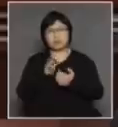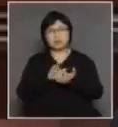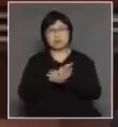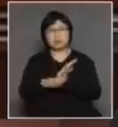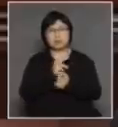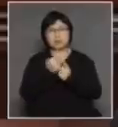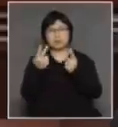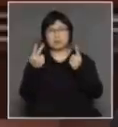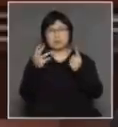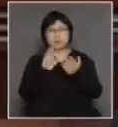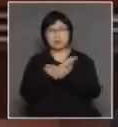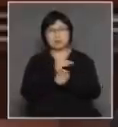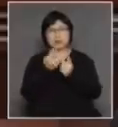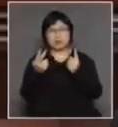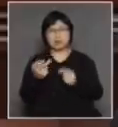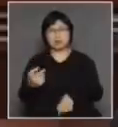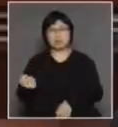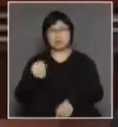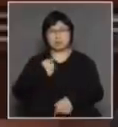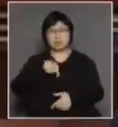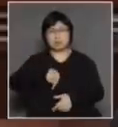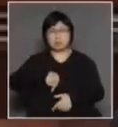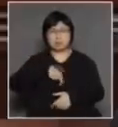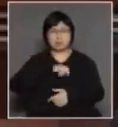12年，主席，12年，更長過我現在在議會的時間。